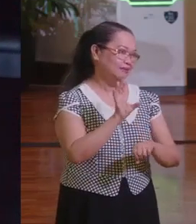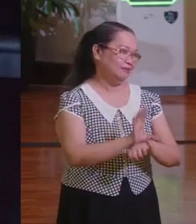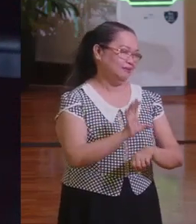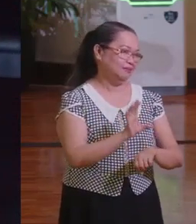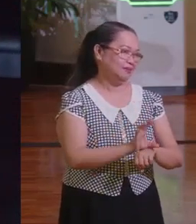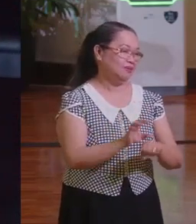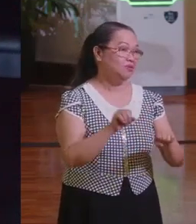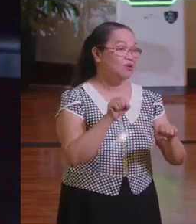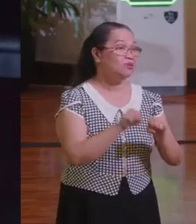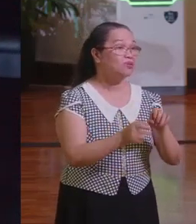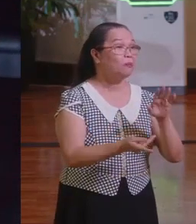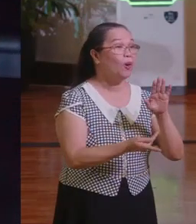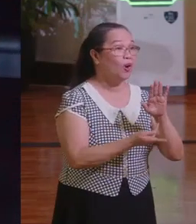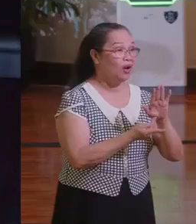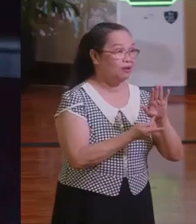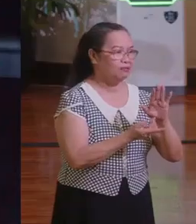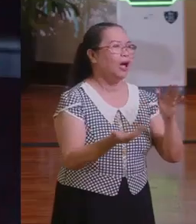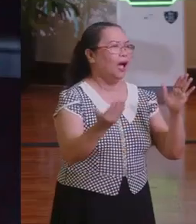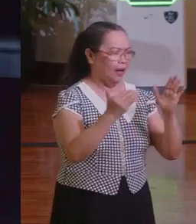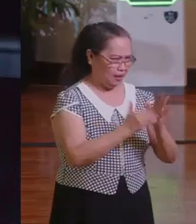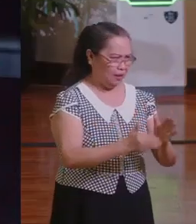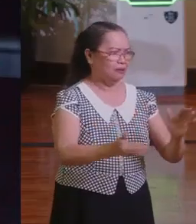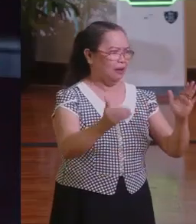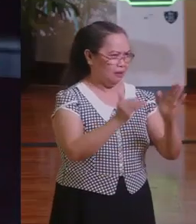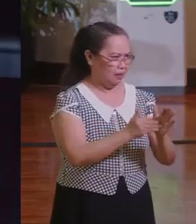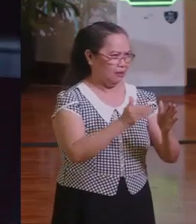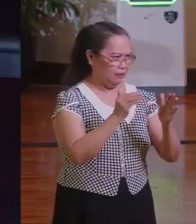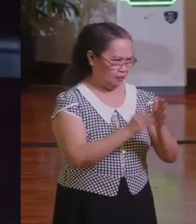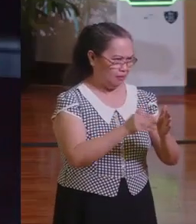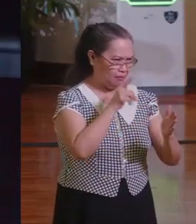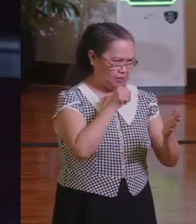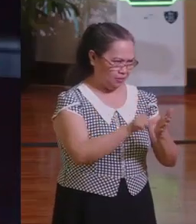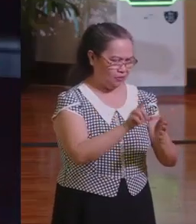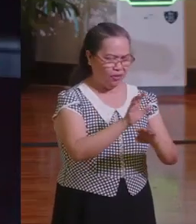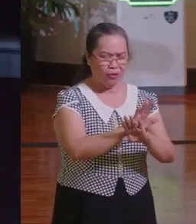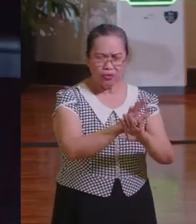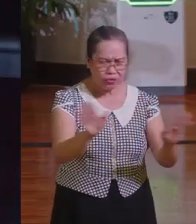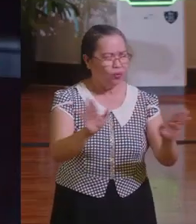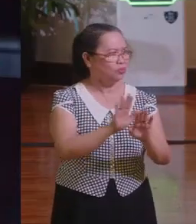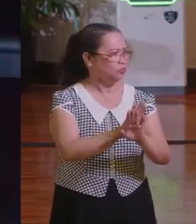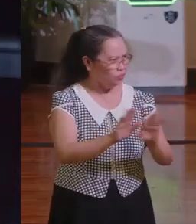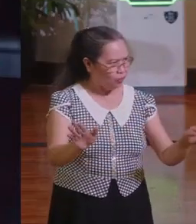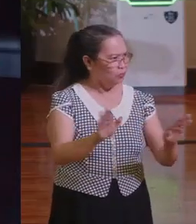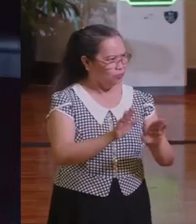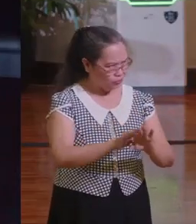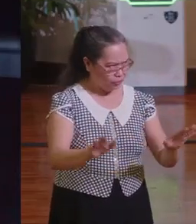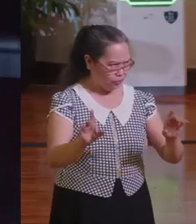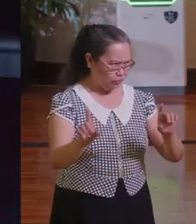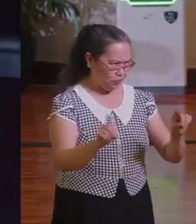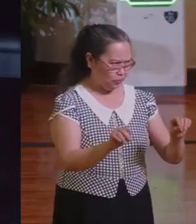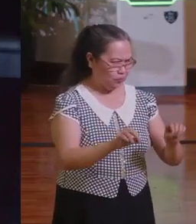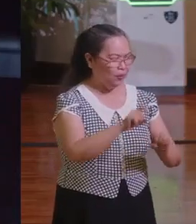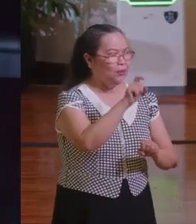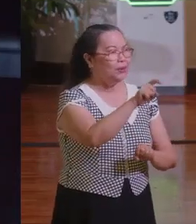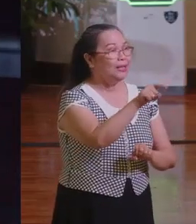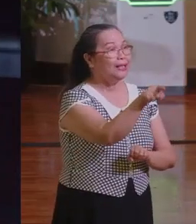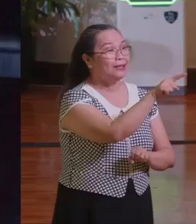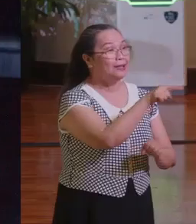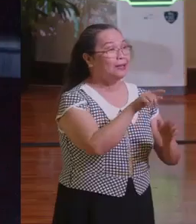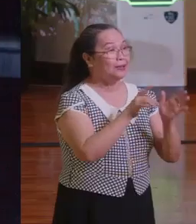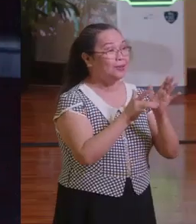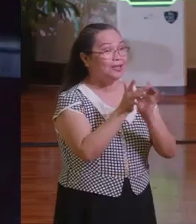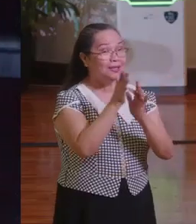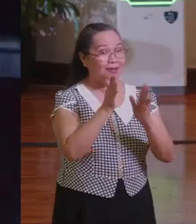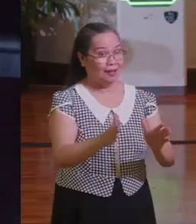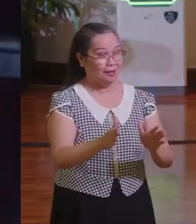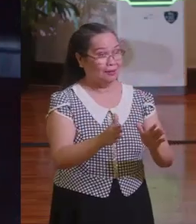pa ulit-ulit niyang ipinahayag na huwag nilang gagawin ito. Dapat bilang mga Kristiyano